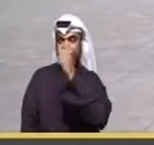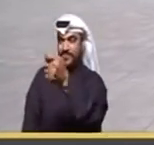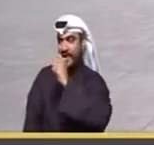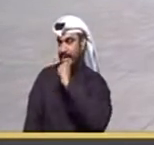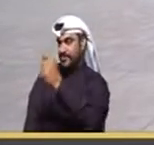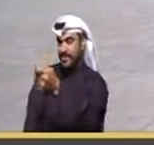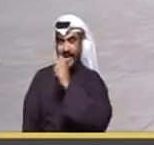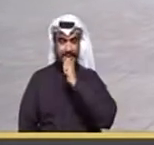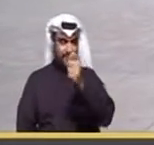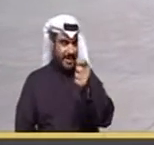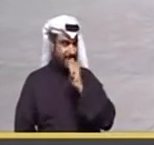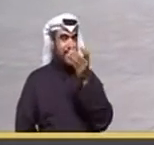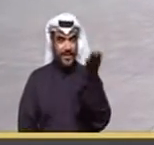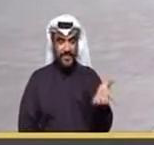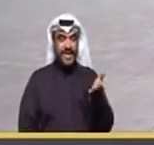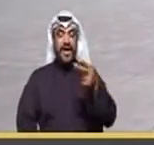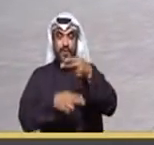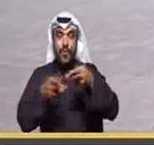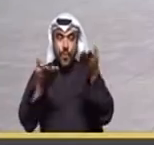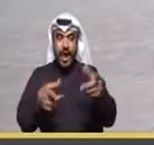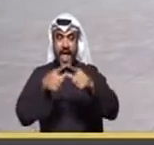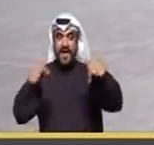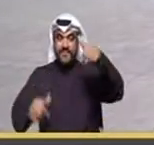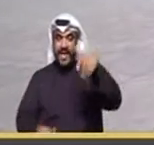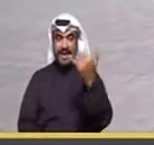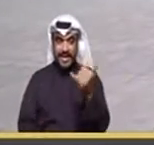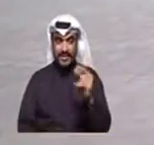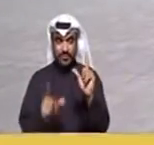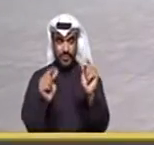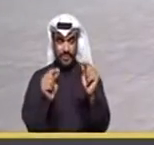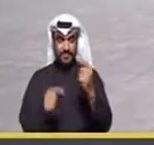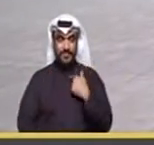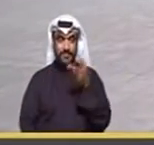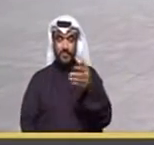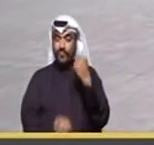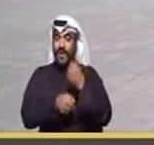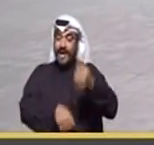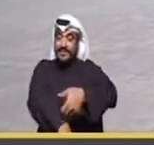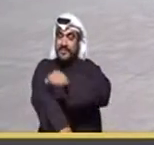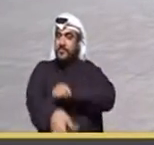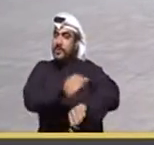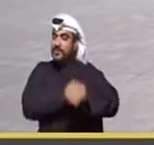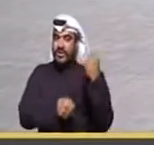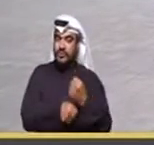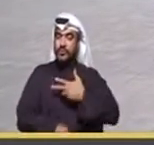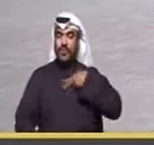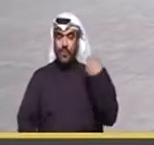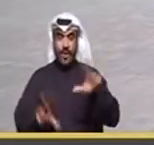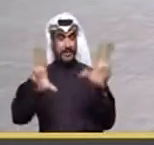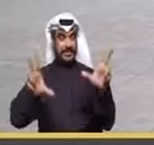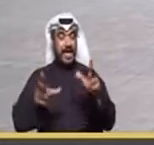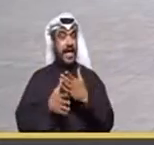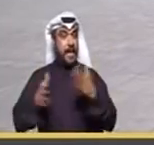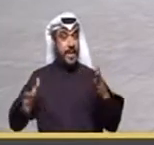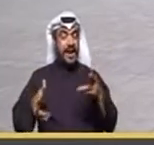المشاهد المحلي أو العربي، بأبهى صورة. طبعا جهود وزارة الإعلام في قرية الشيخ صباح الأحمد التراثية جهود